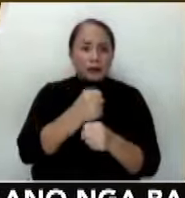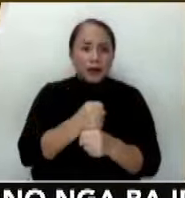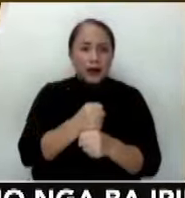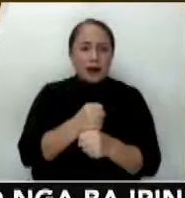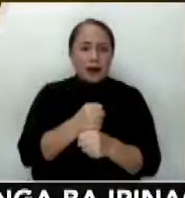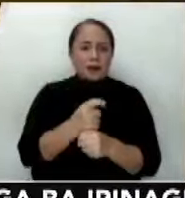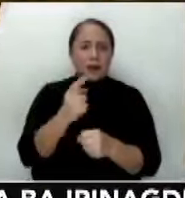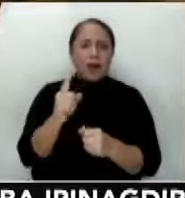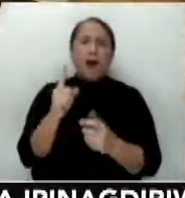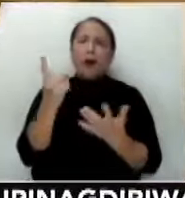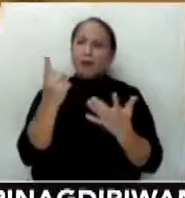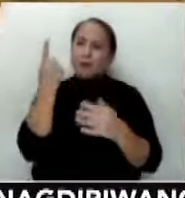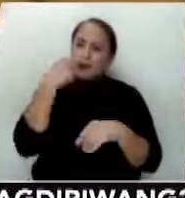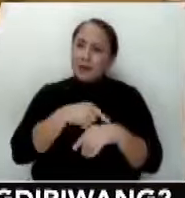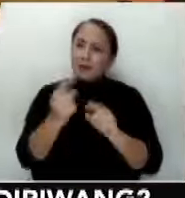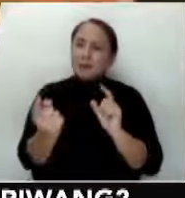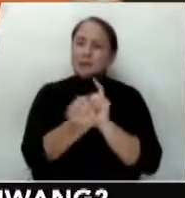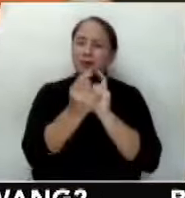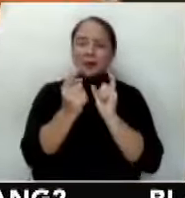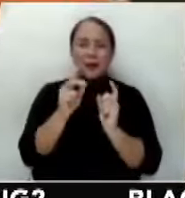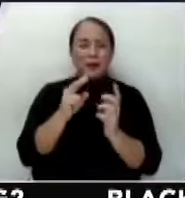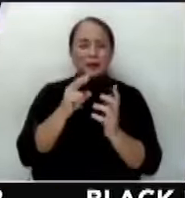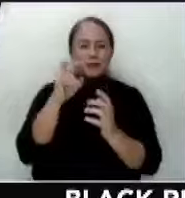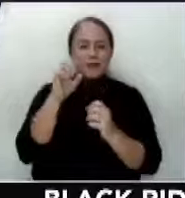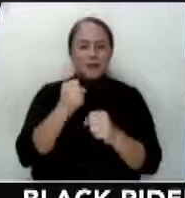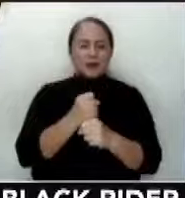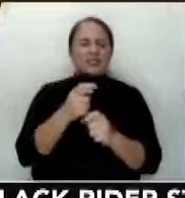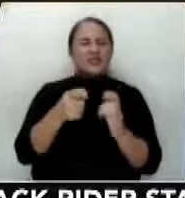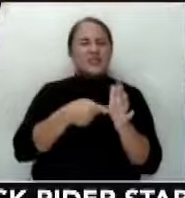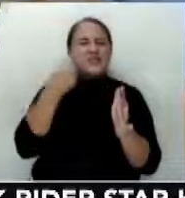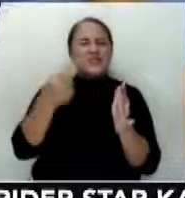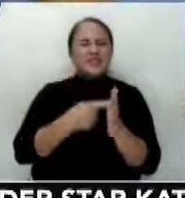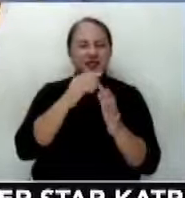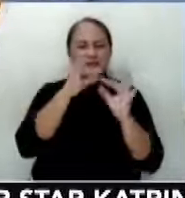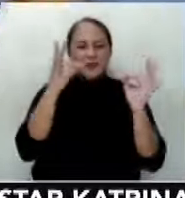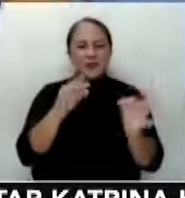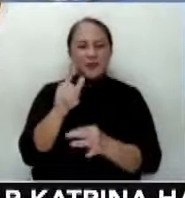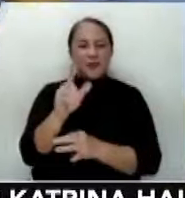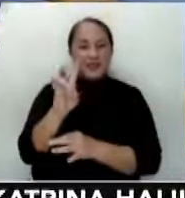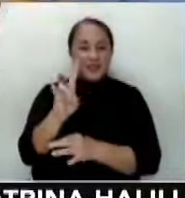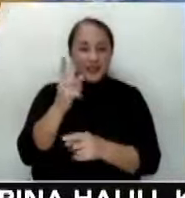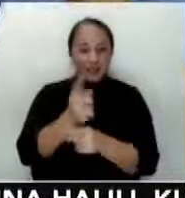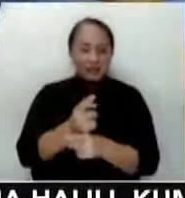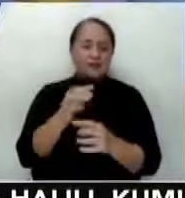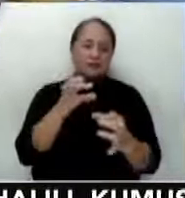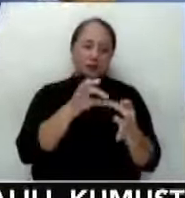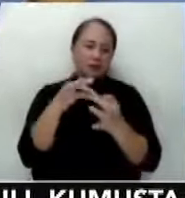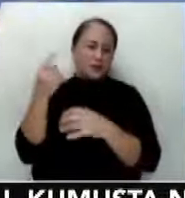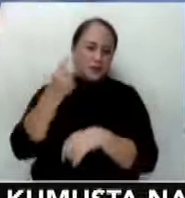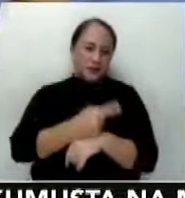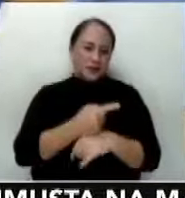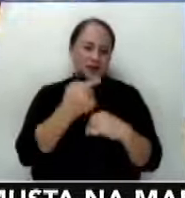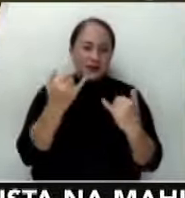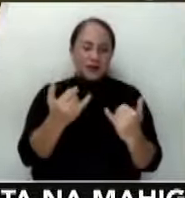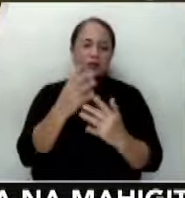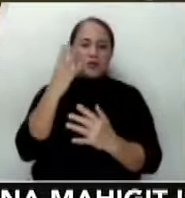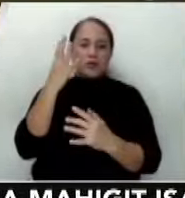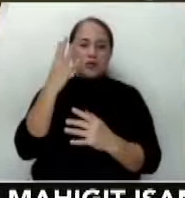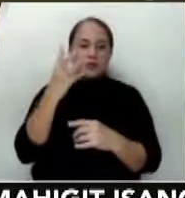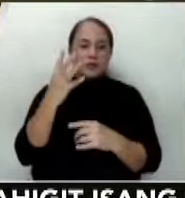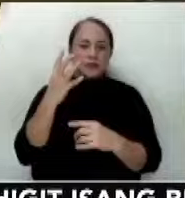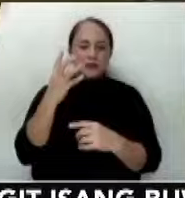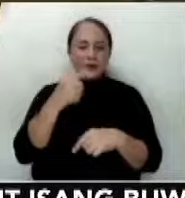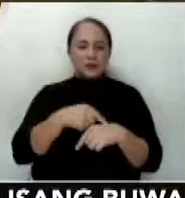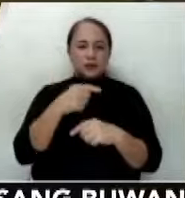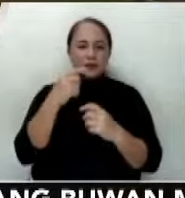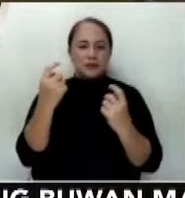ganyan. At dahil minsan lang may February 29 sa kalendaryo, sinigurado ni Patricia na special ang araw na to. Apat na beses ako magsa-celebrate, bawing-bawi yung